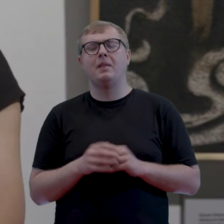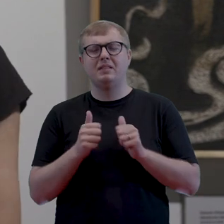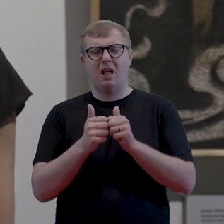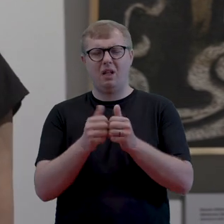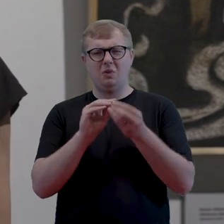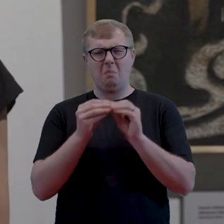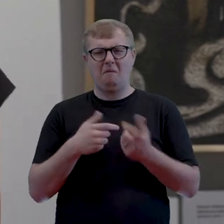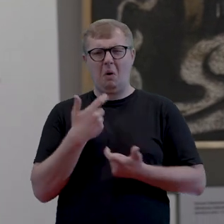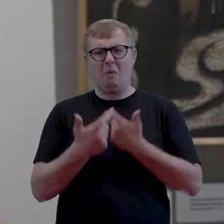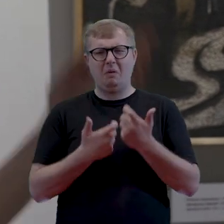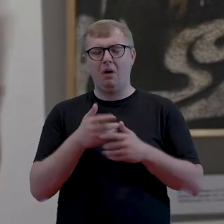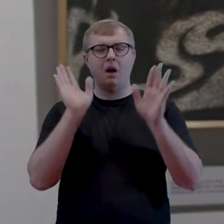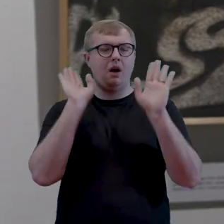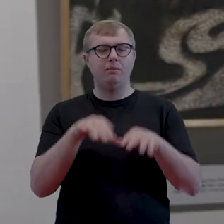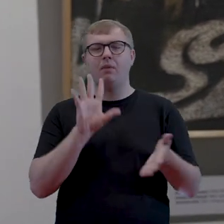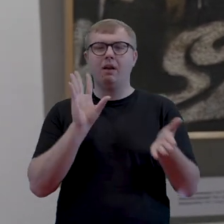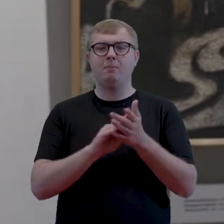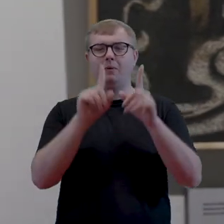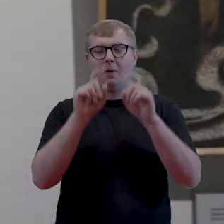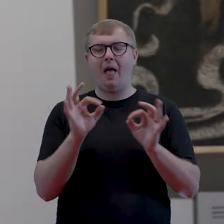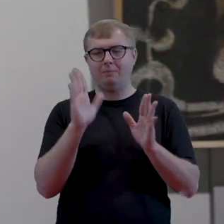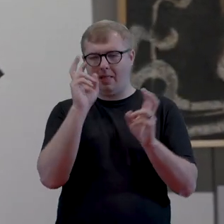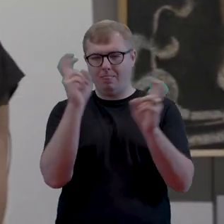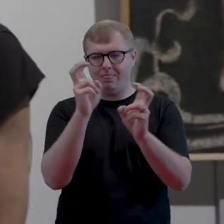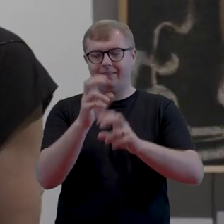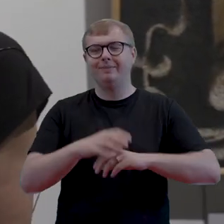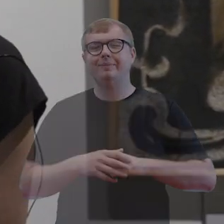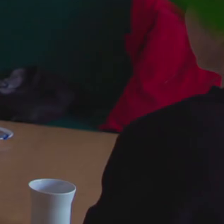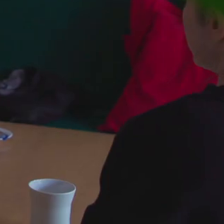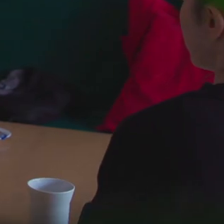Zrobiłam zdanie za bardzo skomplikowane. Zacznę od początku, teraz będę kombinować.